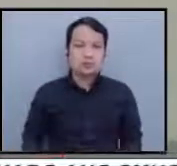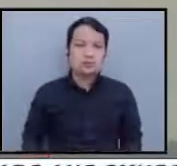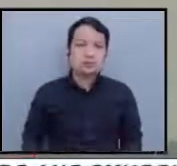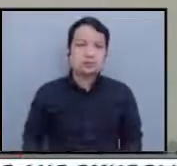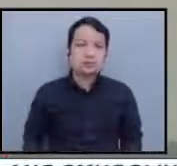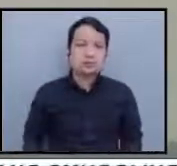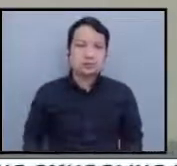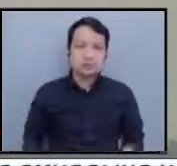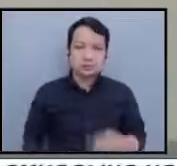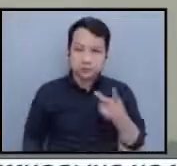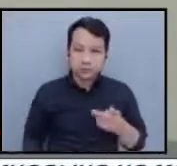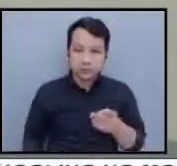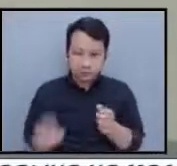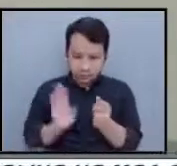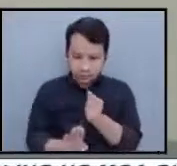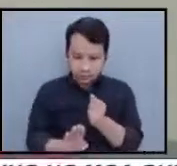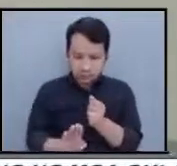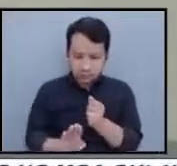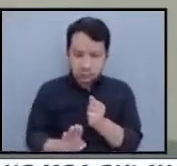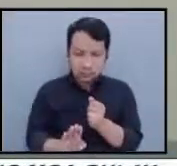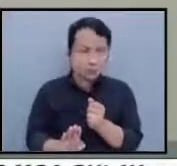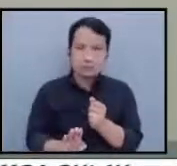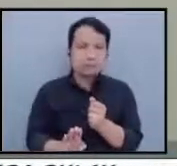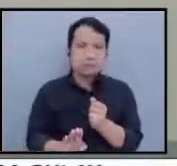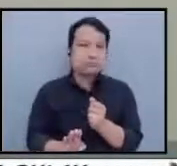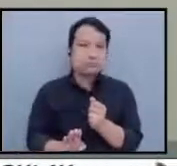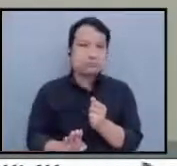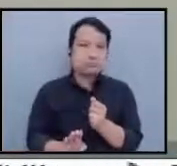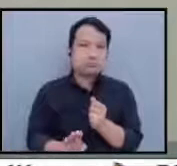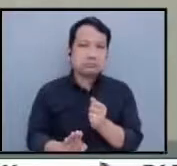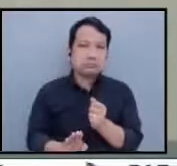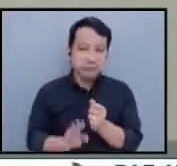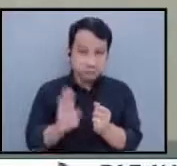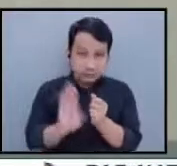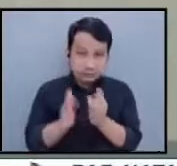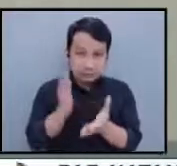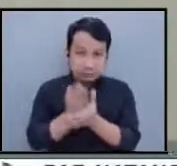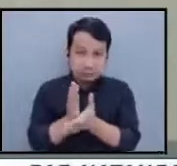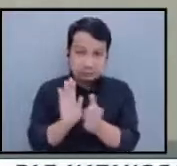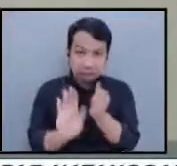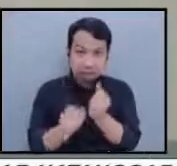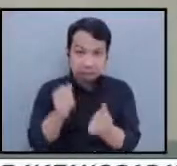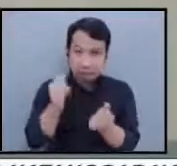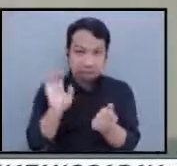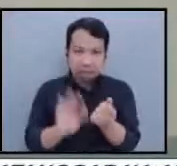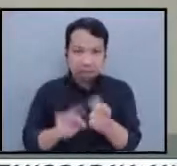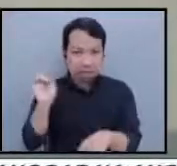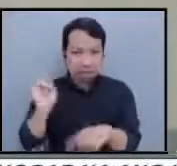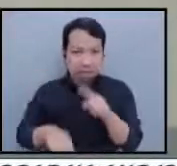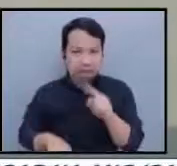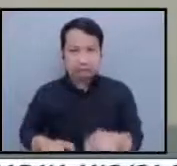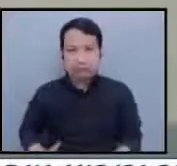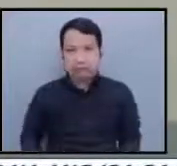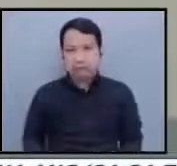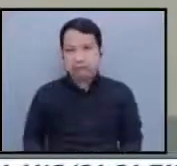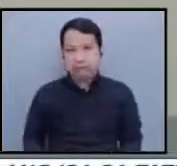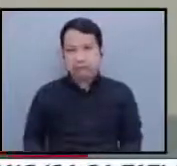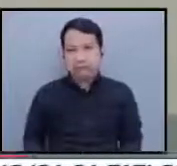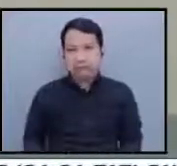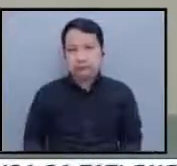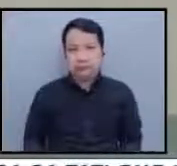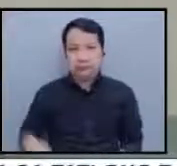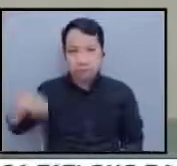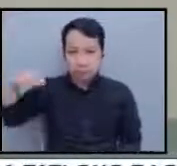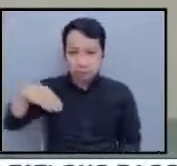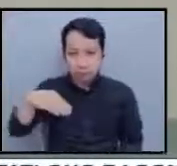ng preno, ma'am, wala lang, hindi lang po kumakapit ang preno. Tapos bumulusok na